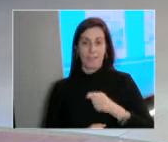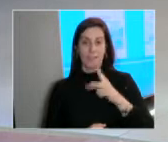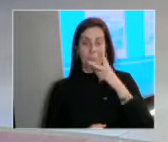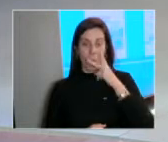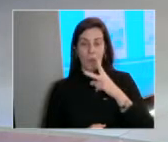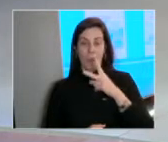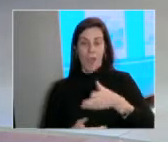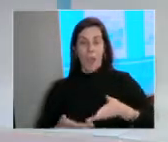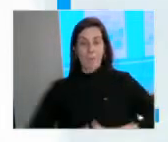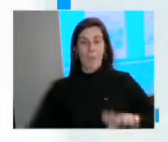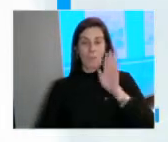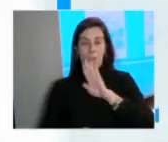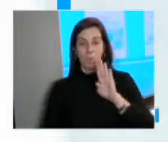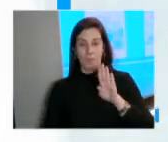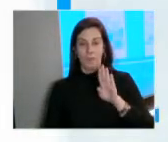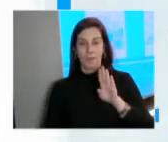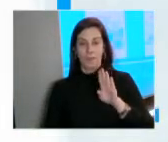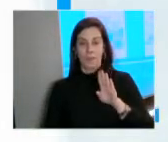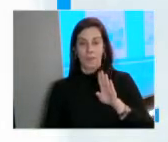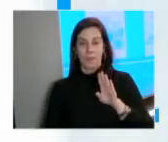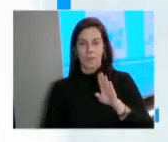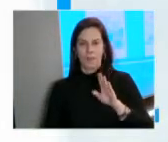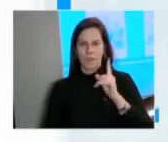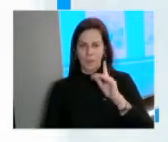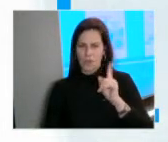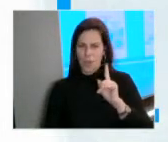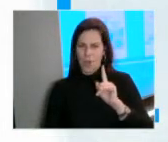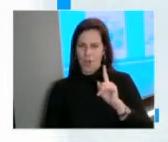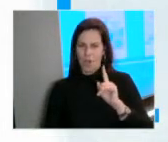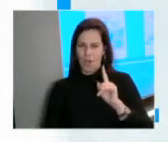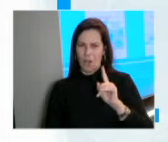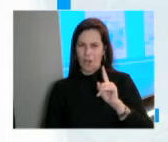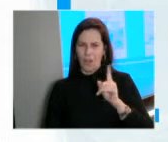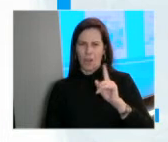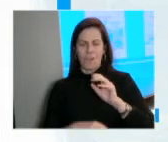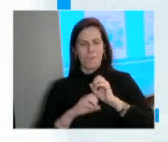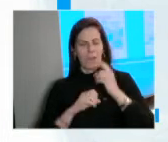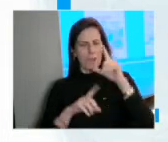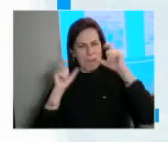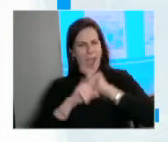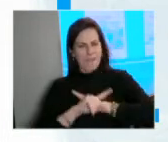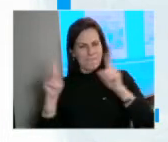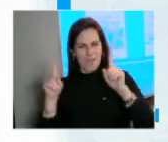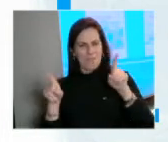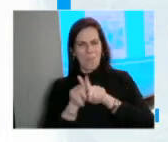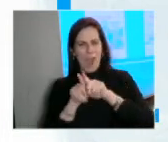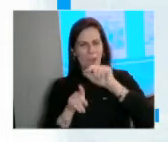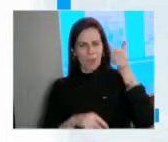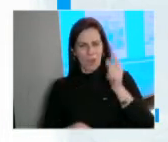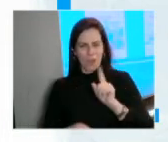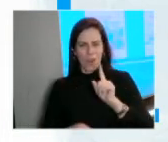אנחנו רואים את אבנר נתניהו, אחד שלא ממהר להצטלם ולצייץ ולפרסם את עצמו כמו אחיו הבכור,